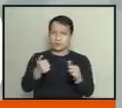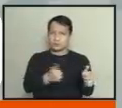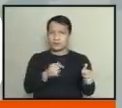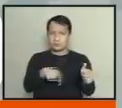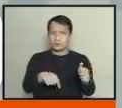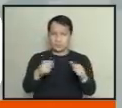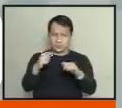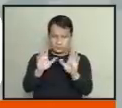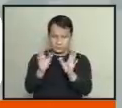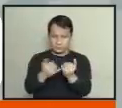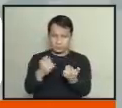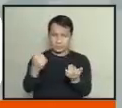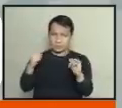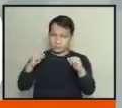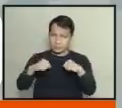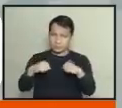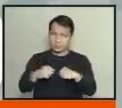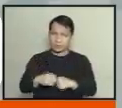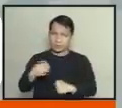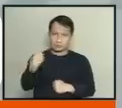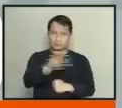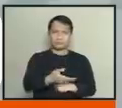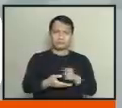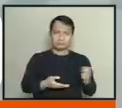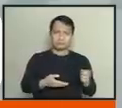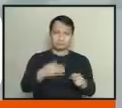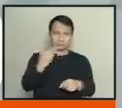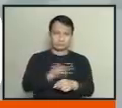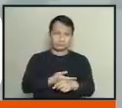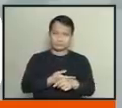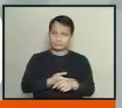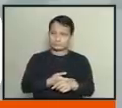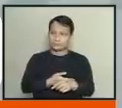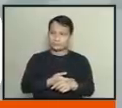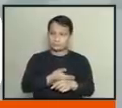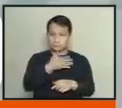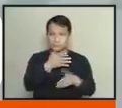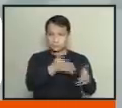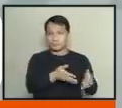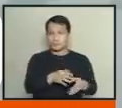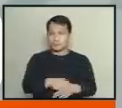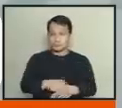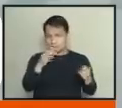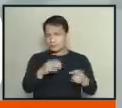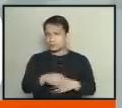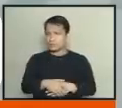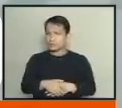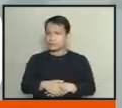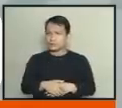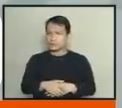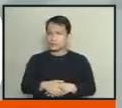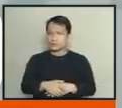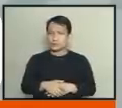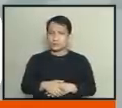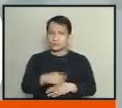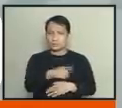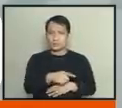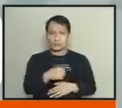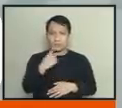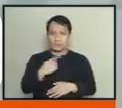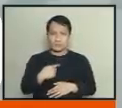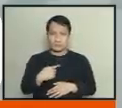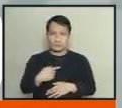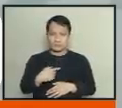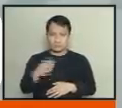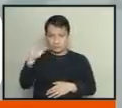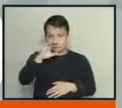kung ano napagkasunduan sa barangay. Opo, nagbibigay na po kasi anak ko po, hindi ko naman po para pabayaan yun, sir. Alam niya naman yun eh. Yun nga lang, nag-aalap siya. Gusto niya sa kanya